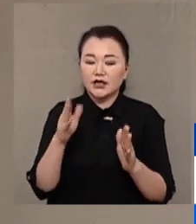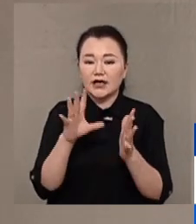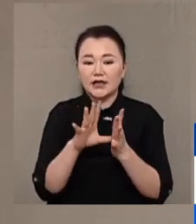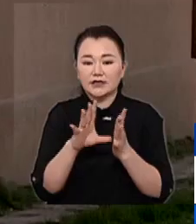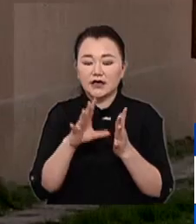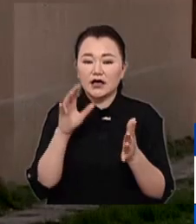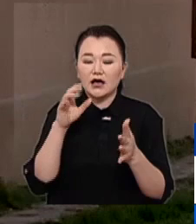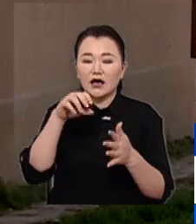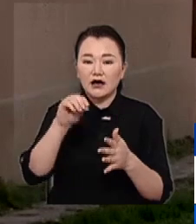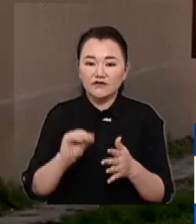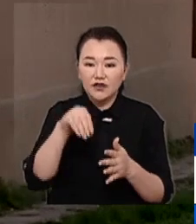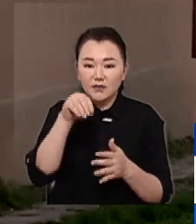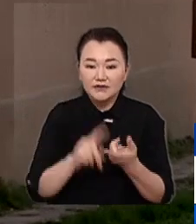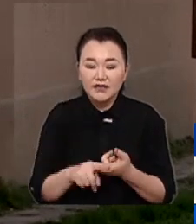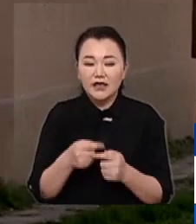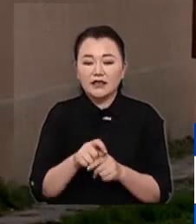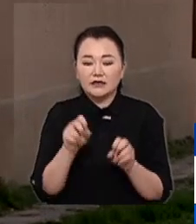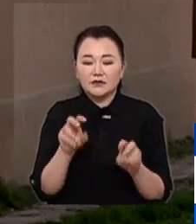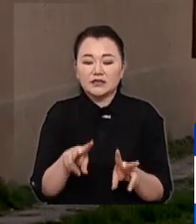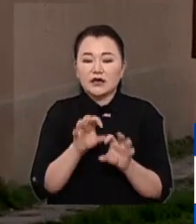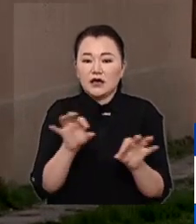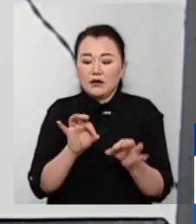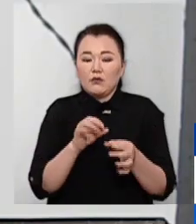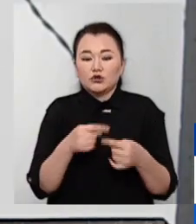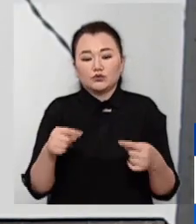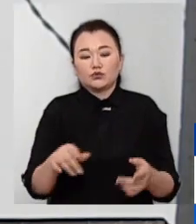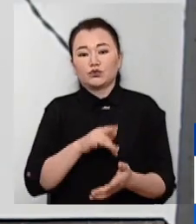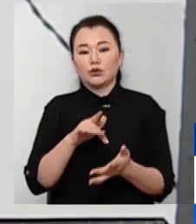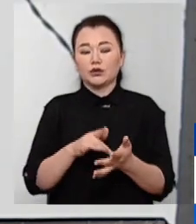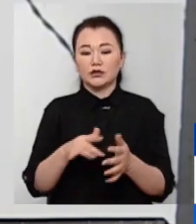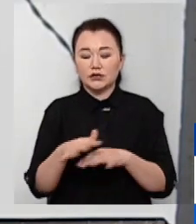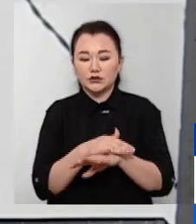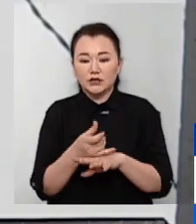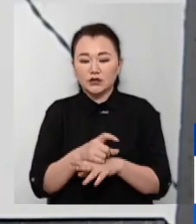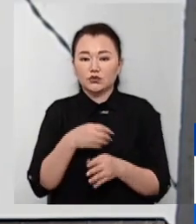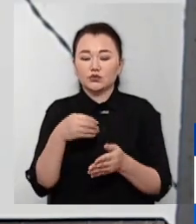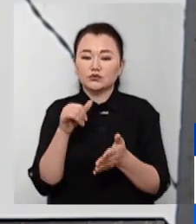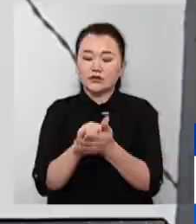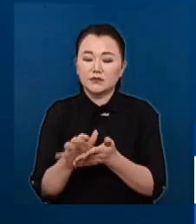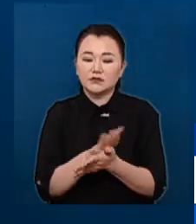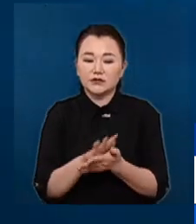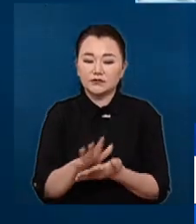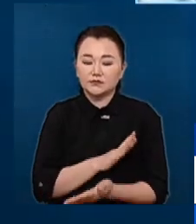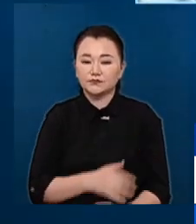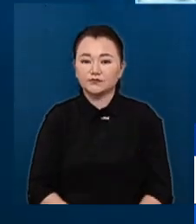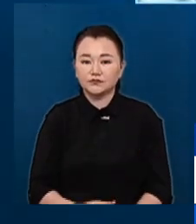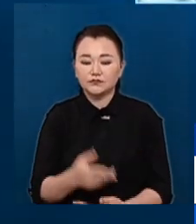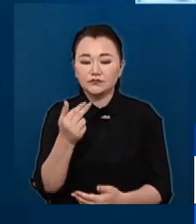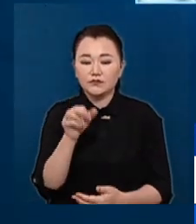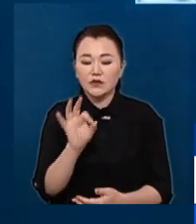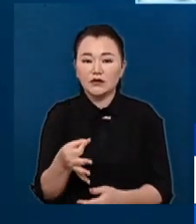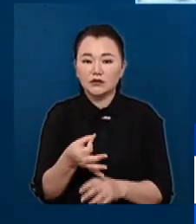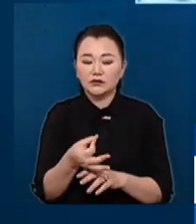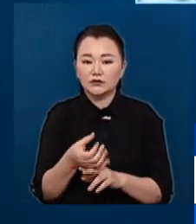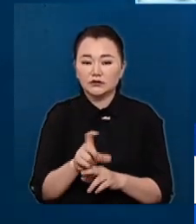электрических автоматов. Специалисты также объяснили, почему в других населенных пунктах эти приборы установили бесплатно. Да, правильно.